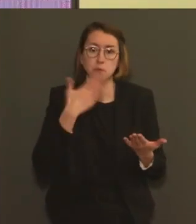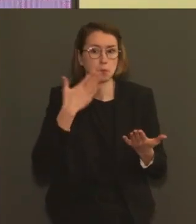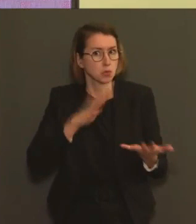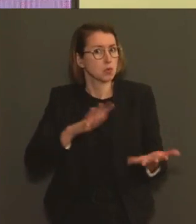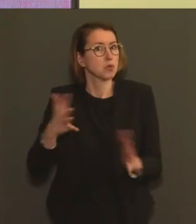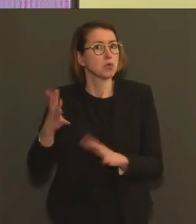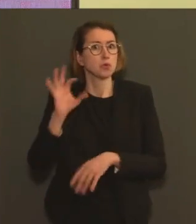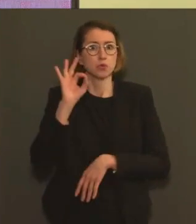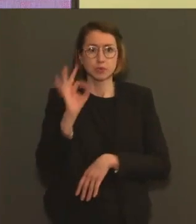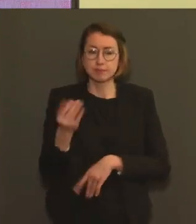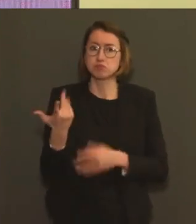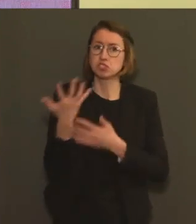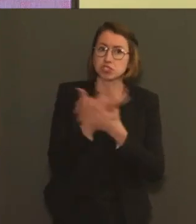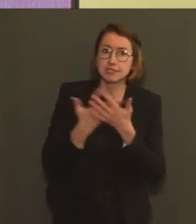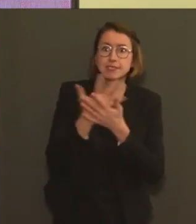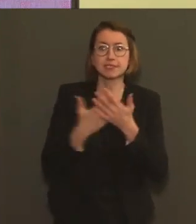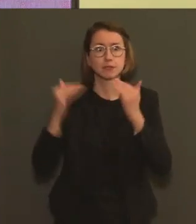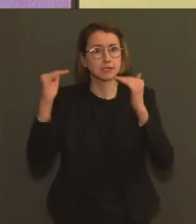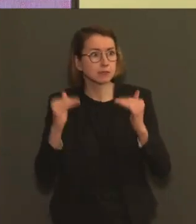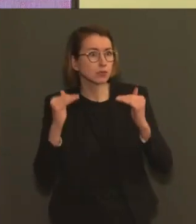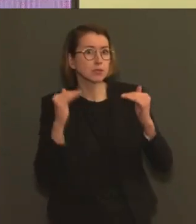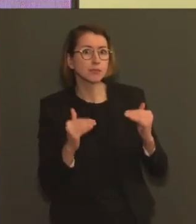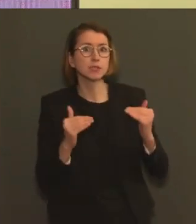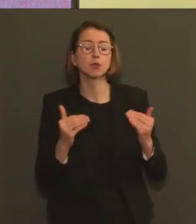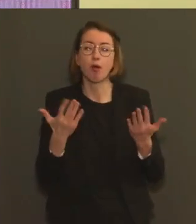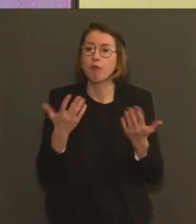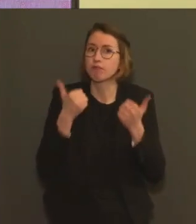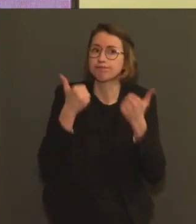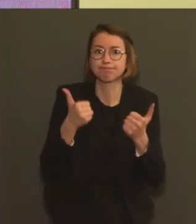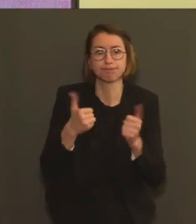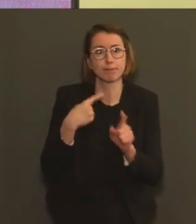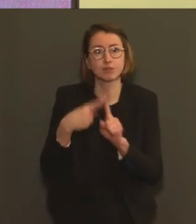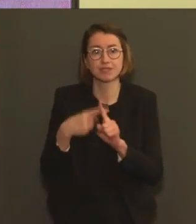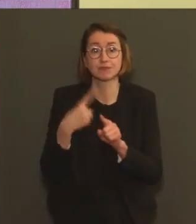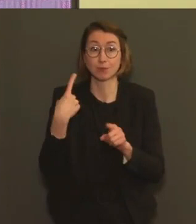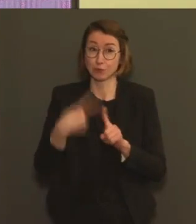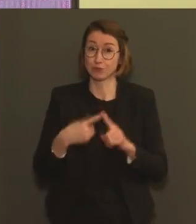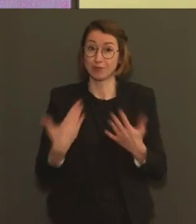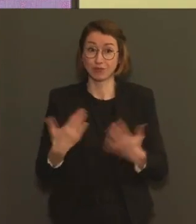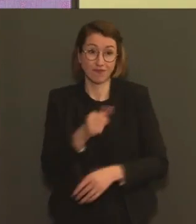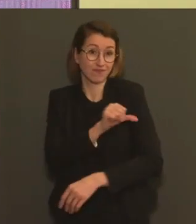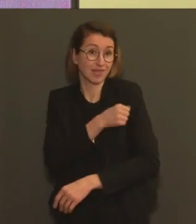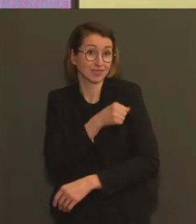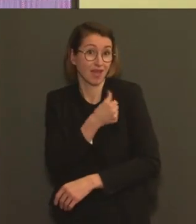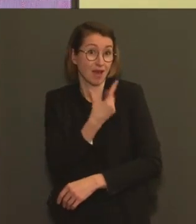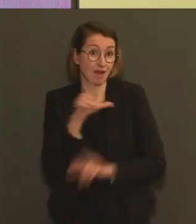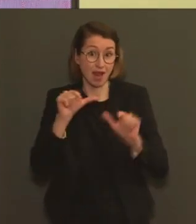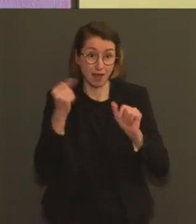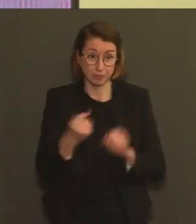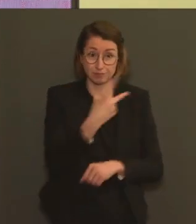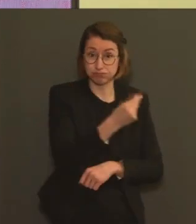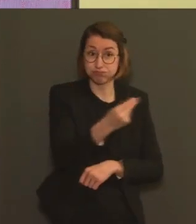évoluent dans le bon sens et la politique de vaccination en cours devrait pouvoir maintenir cette situation dans les semaines qui